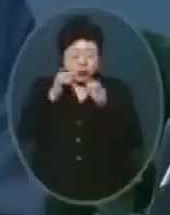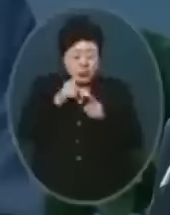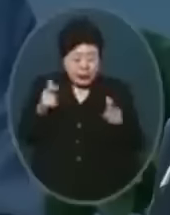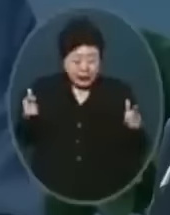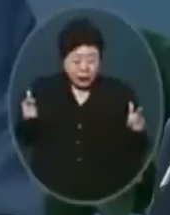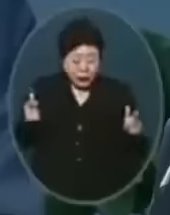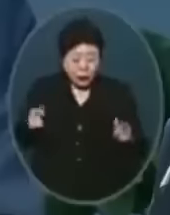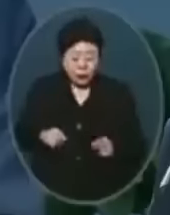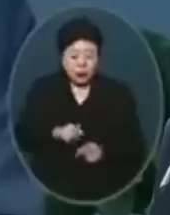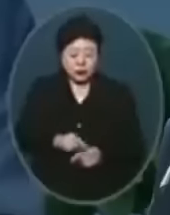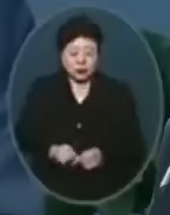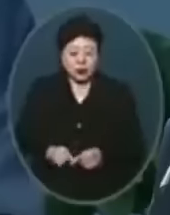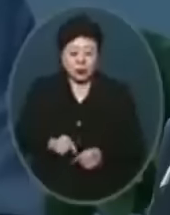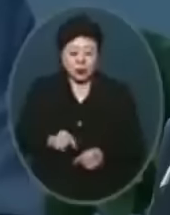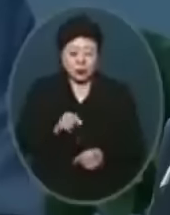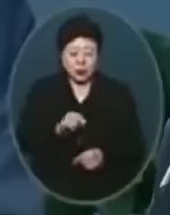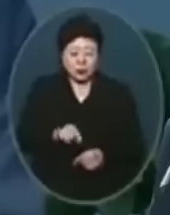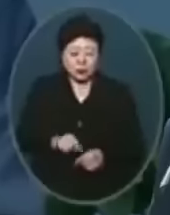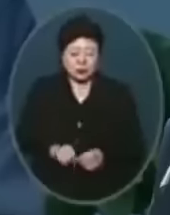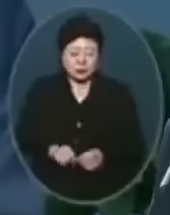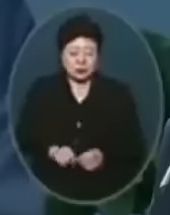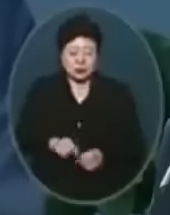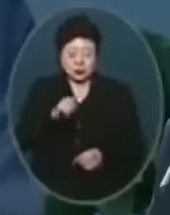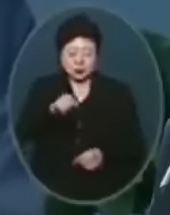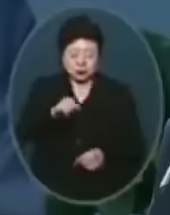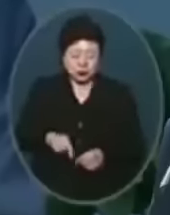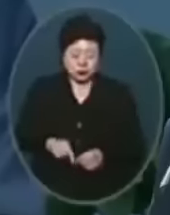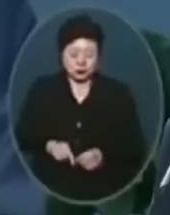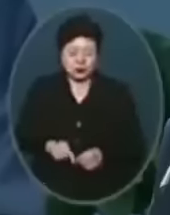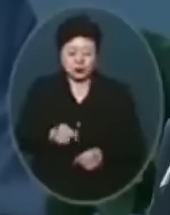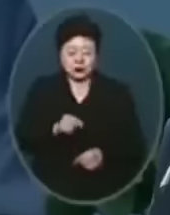보이는데 그걸 조정하는 것은